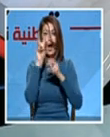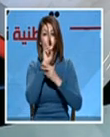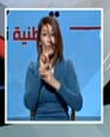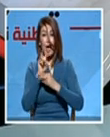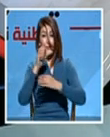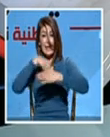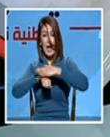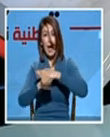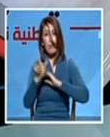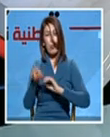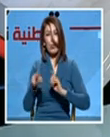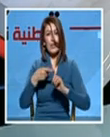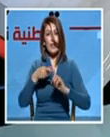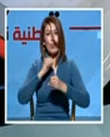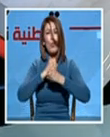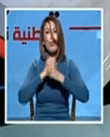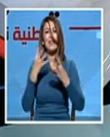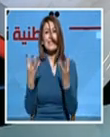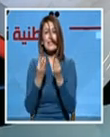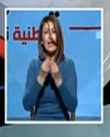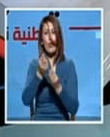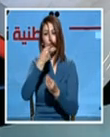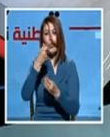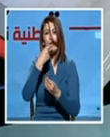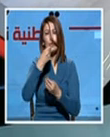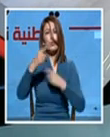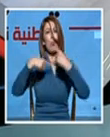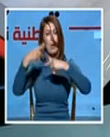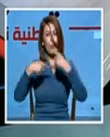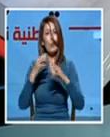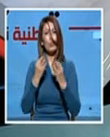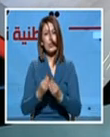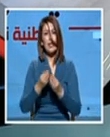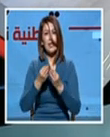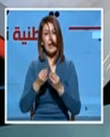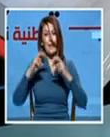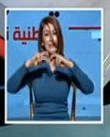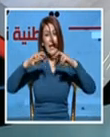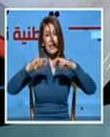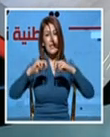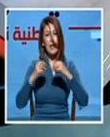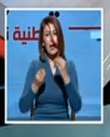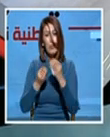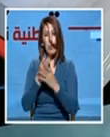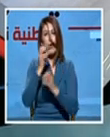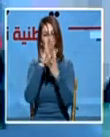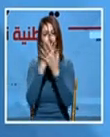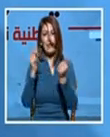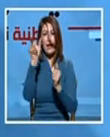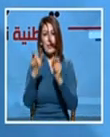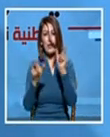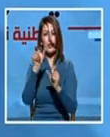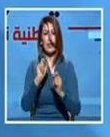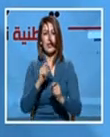لا؟ والأمراض المزمنة قاعدين تعطيو فيهم. محقق اللي مش يمكن اللي كانوا عنده في الفريق كان عنده